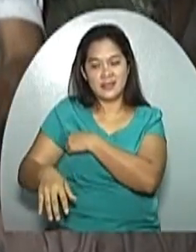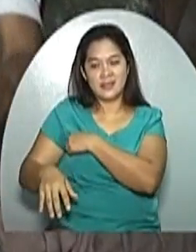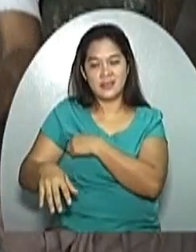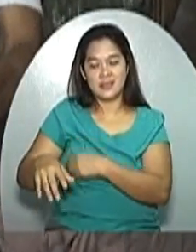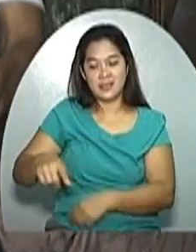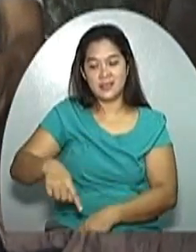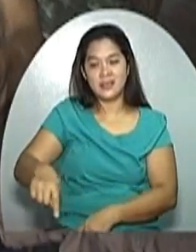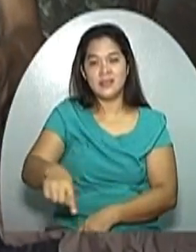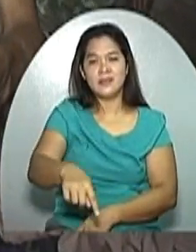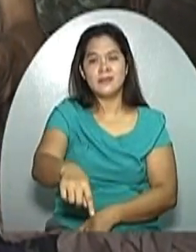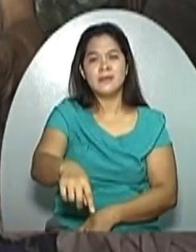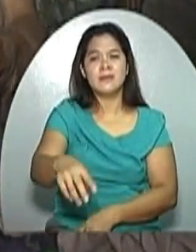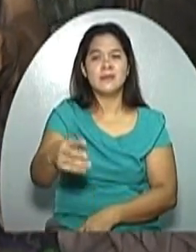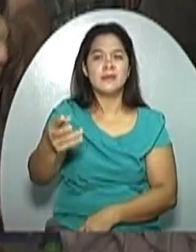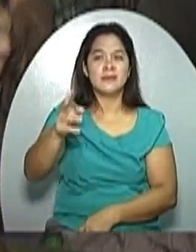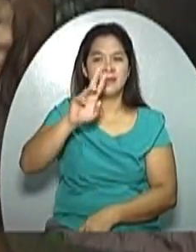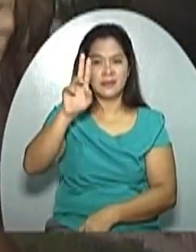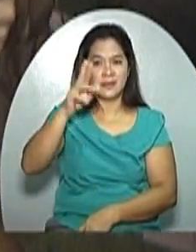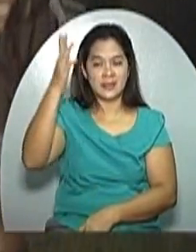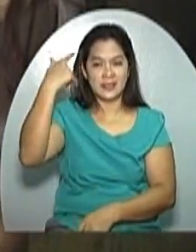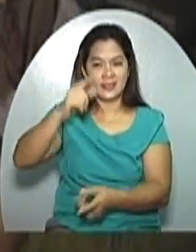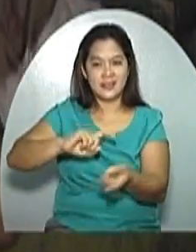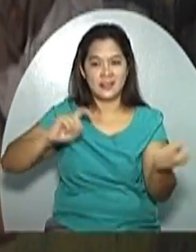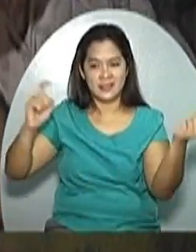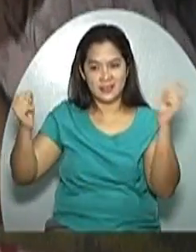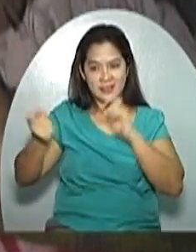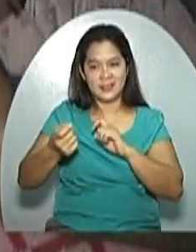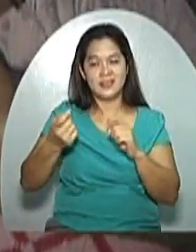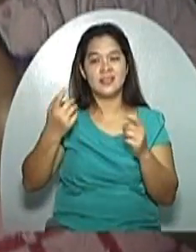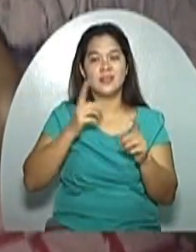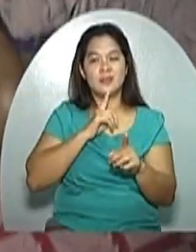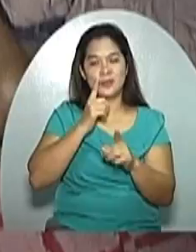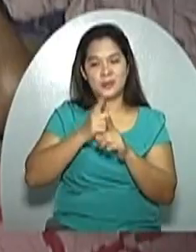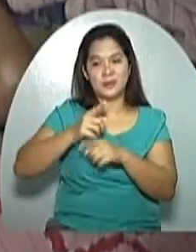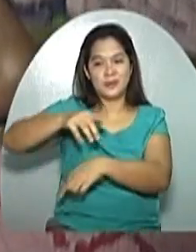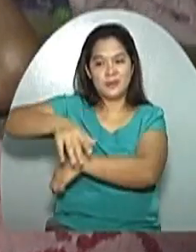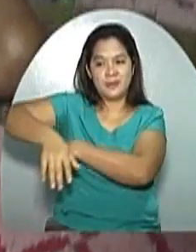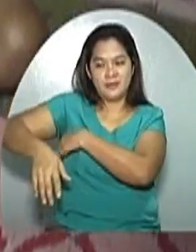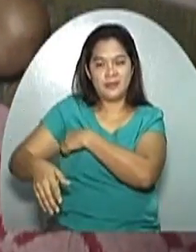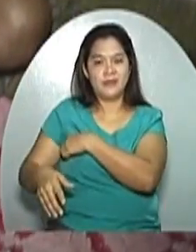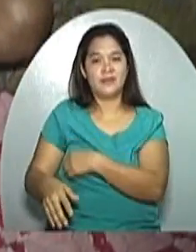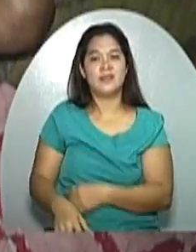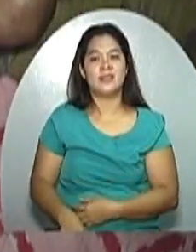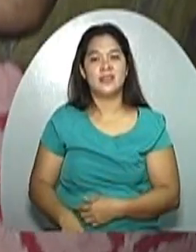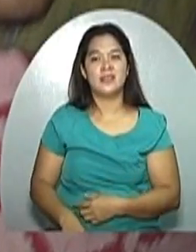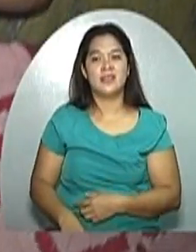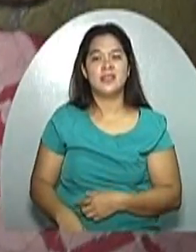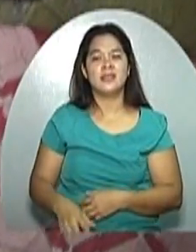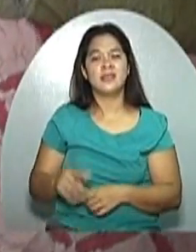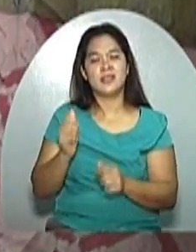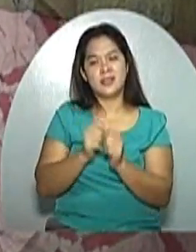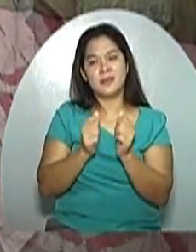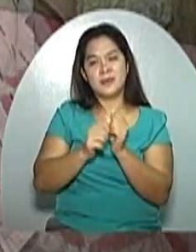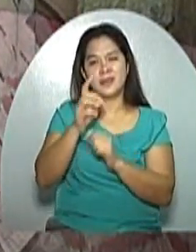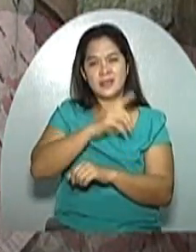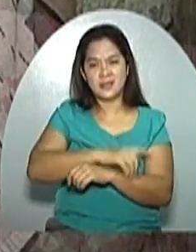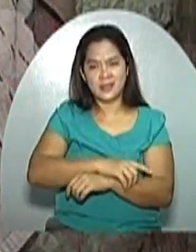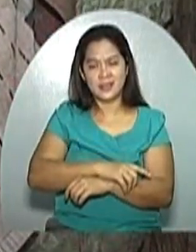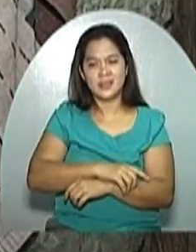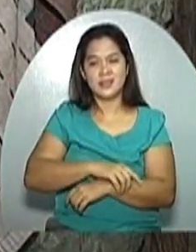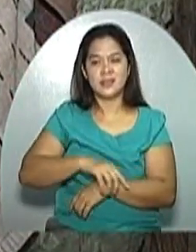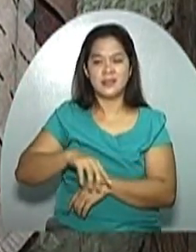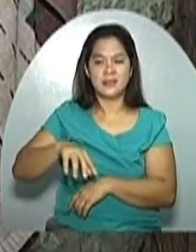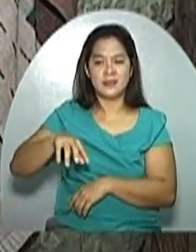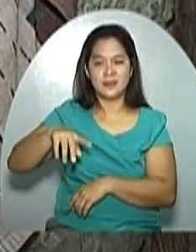na ito na ginagamit niya ay napalitan na ng isang tunay na saklay. Ito po talagang araw-araw ko